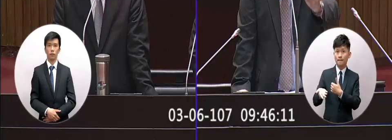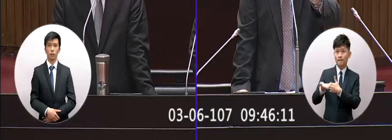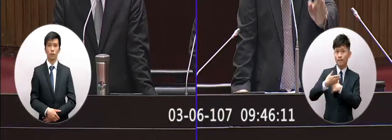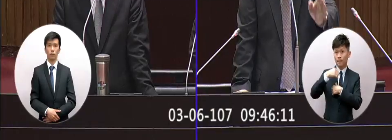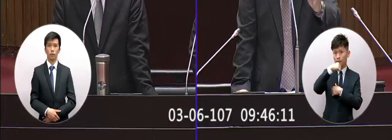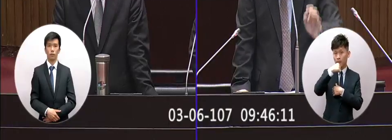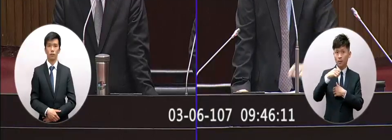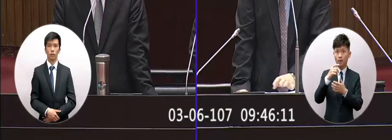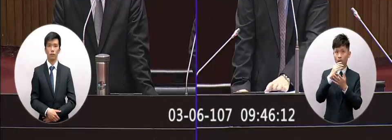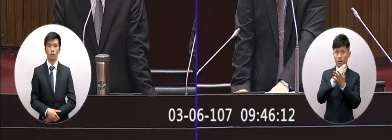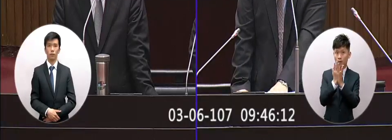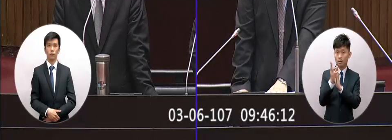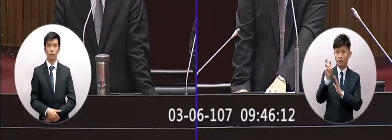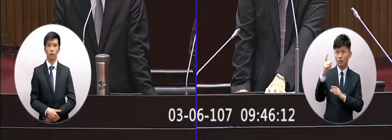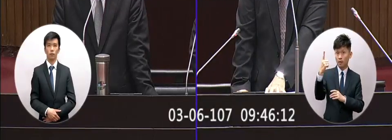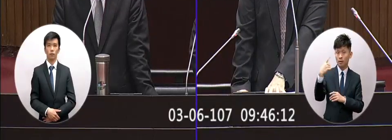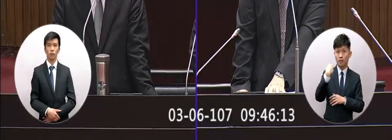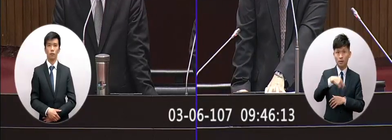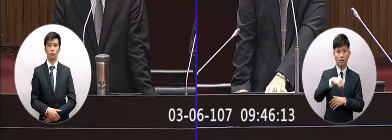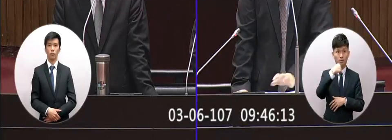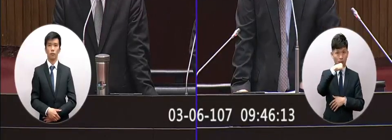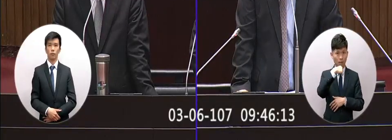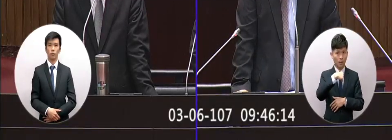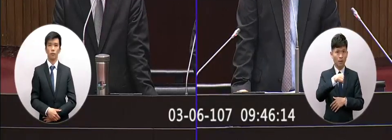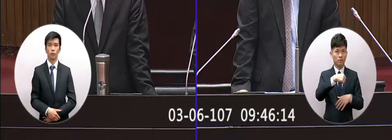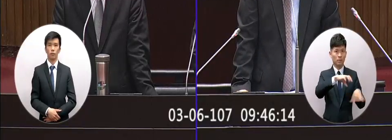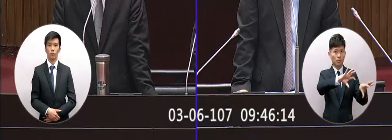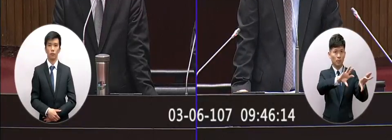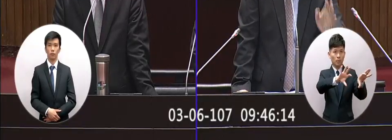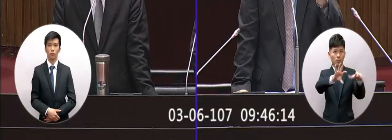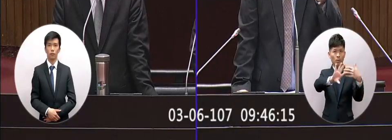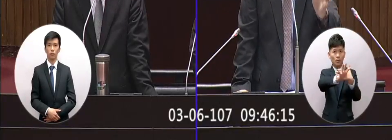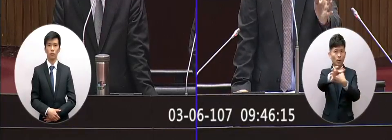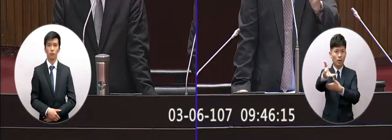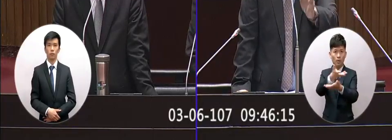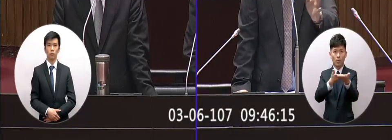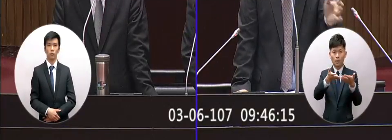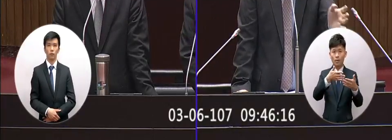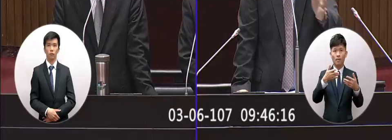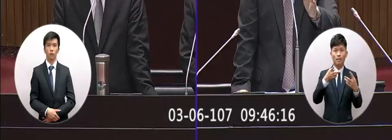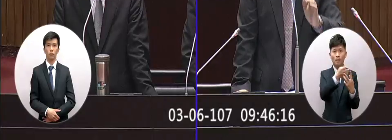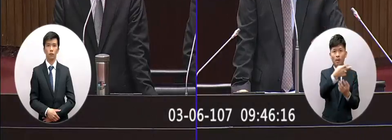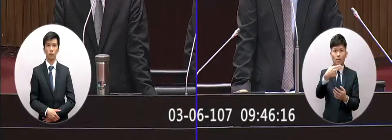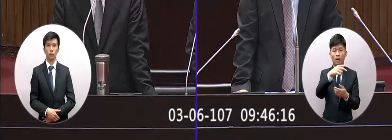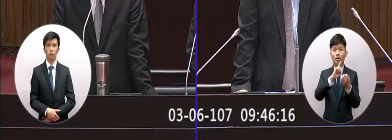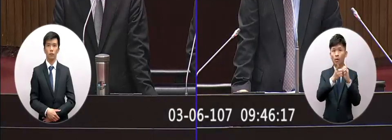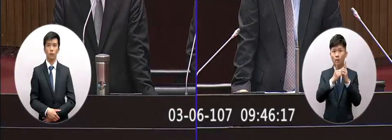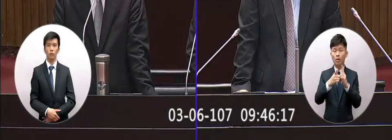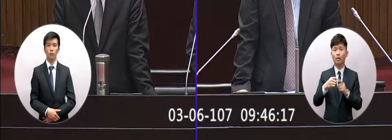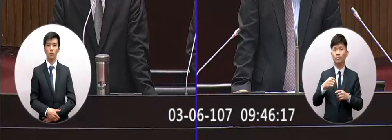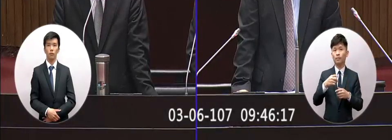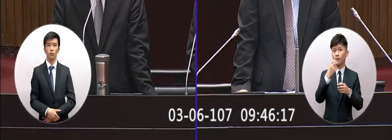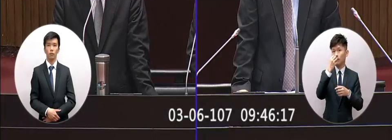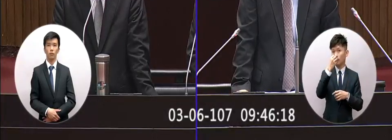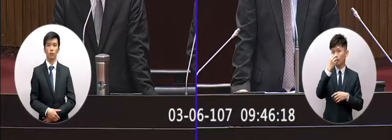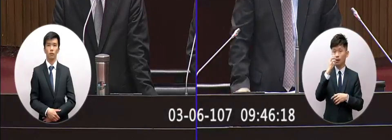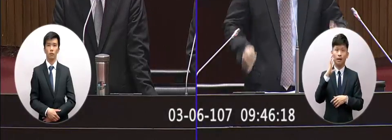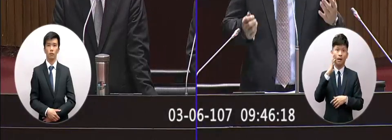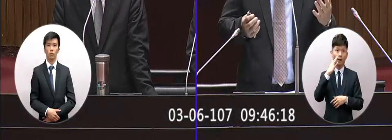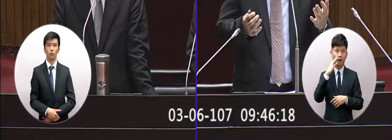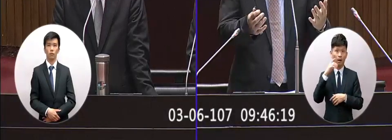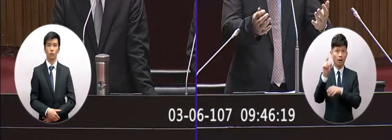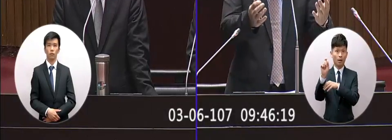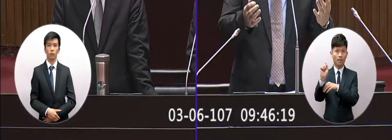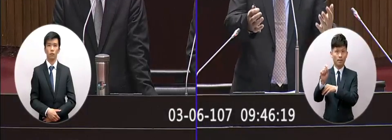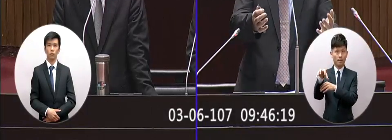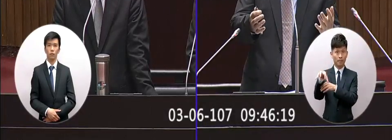际社会加强对台湾这个国际处境的打压。包括最近传出港澳办要跟国台办合并，我